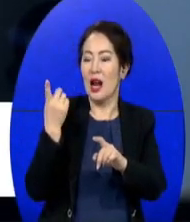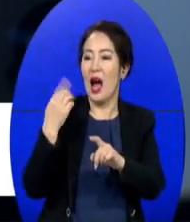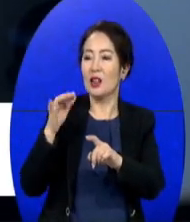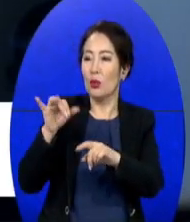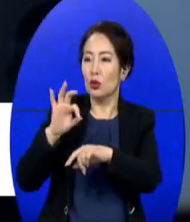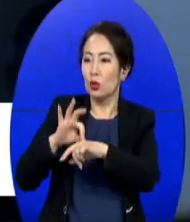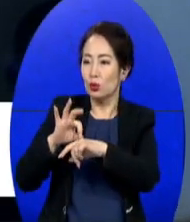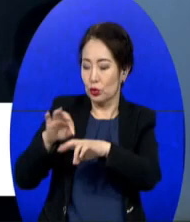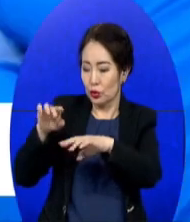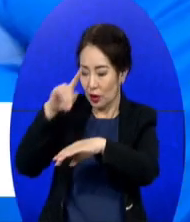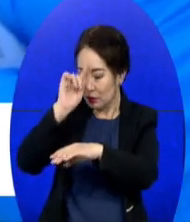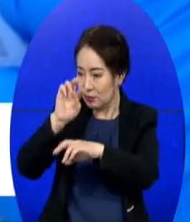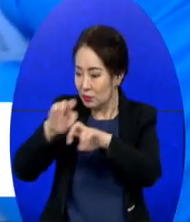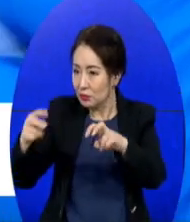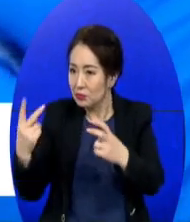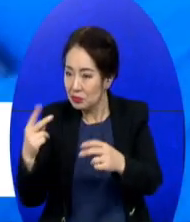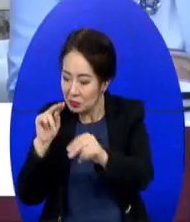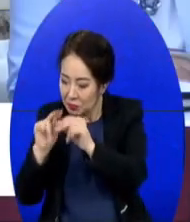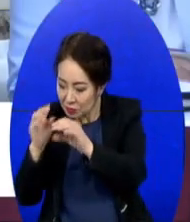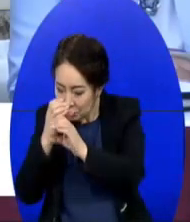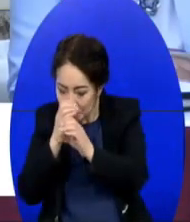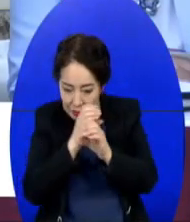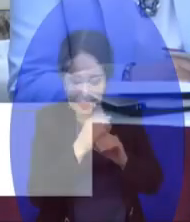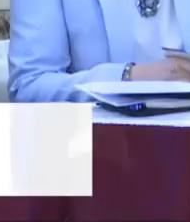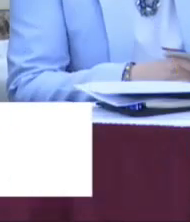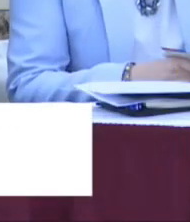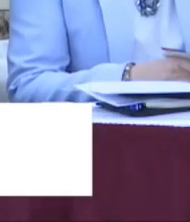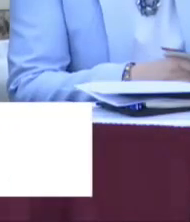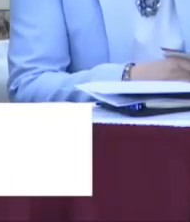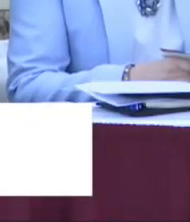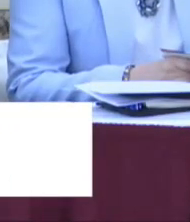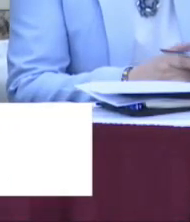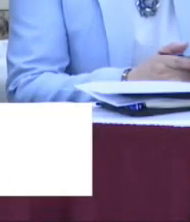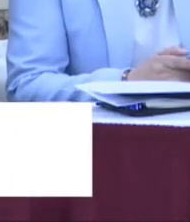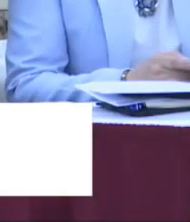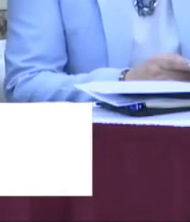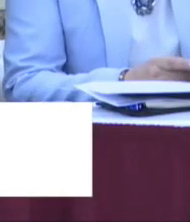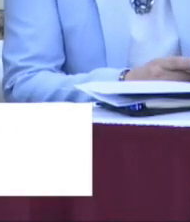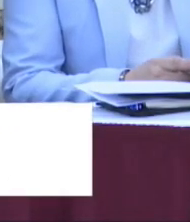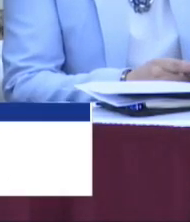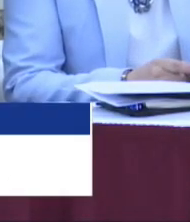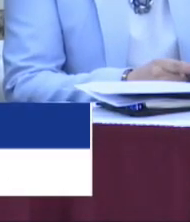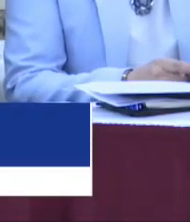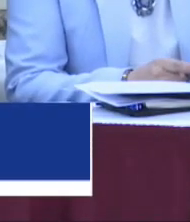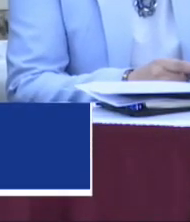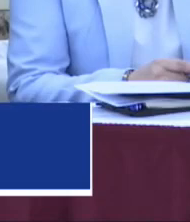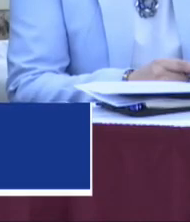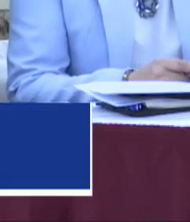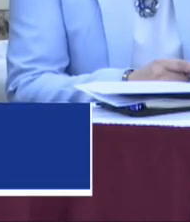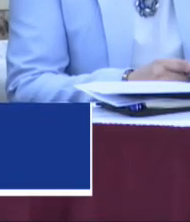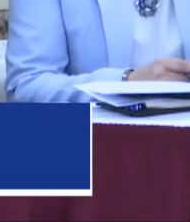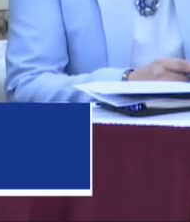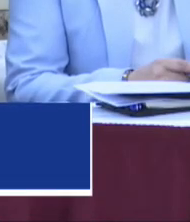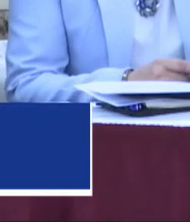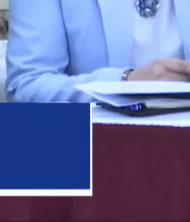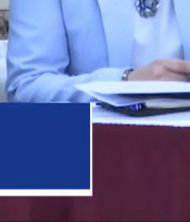наривчлсан шинжилгээний хариу бүгд зөрөг гарчээ. Зарим нь бол байхгүйгээд хэлжүүл ойлгомжтой гэдэг байгаа шүү дээ, тэ?